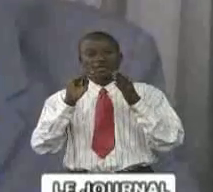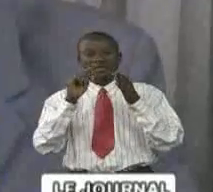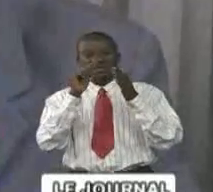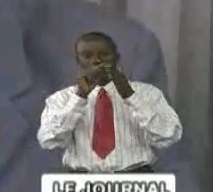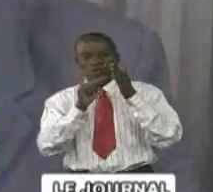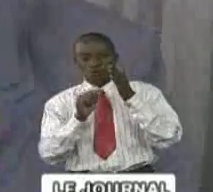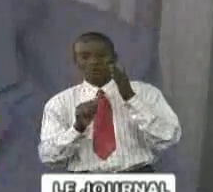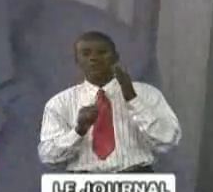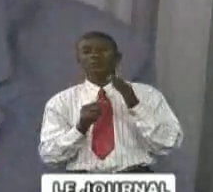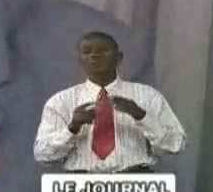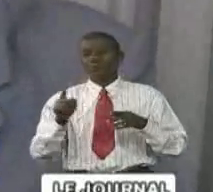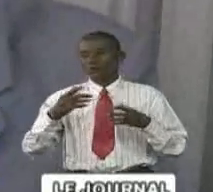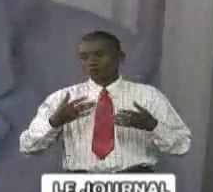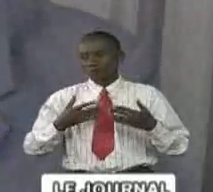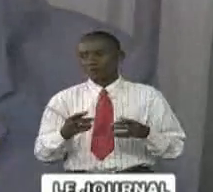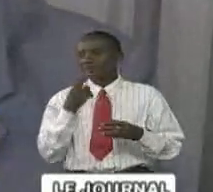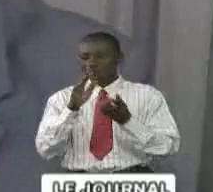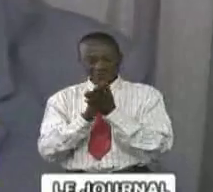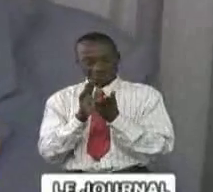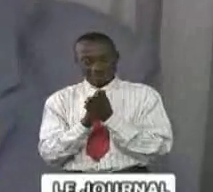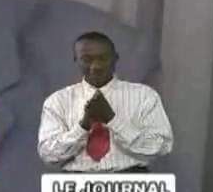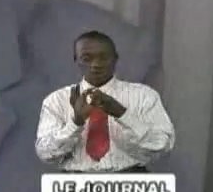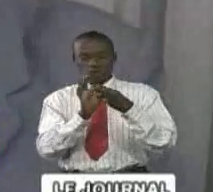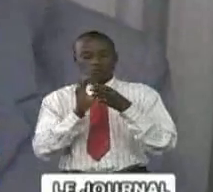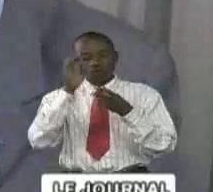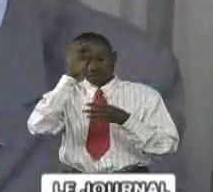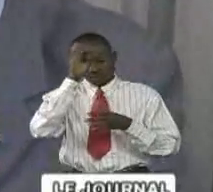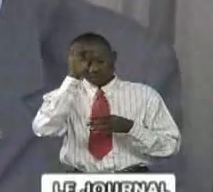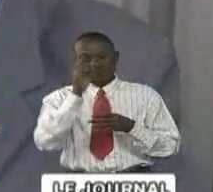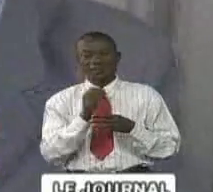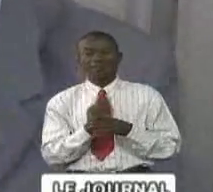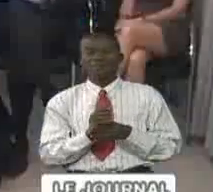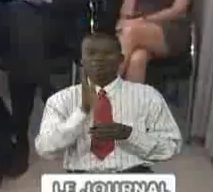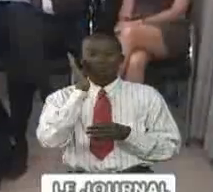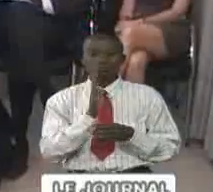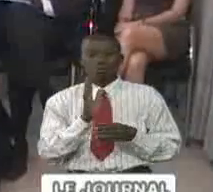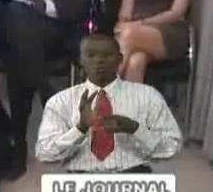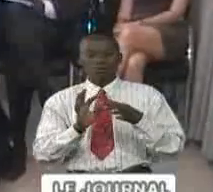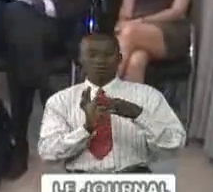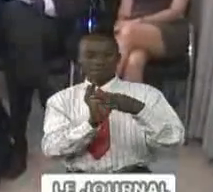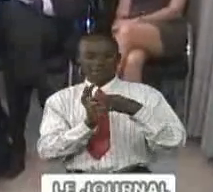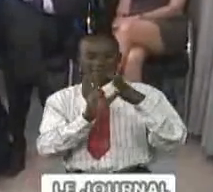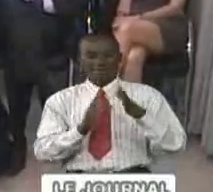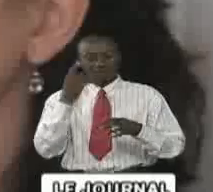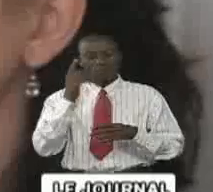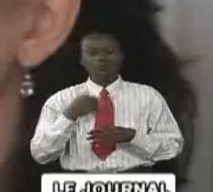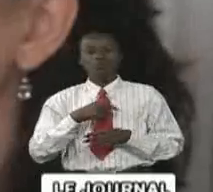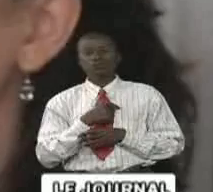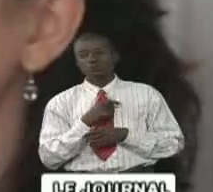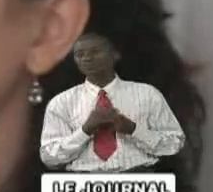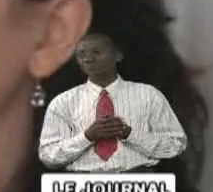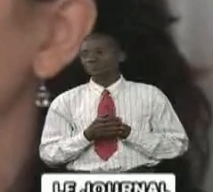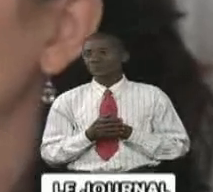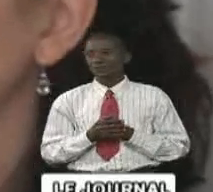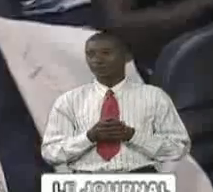partenaire de l'Union européenne. J'ai confiance dans le processus. Vous avez dit que ça, c'est une première étape. La prochaine étape, c'est l'étape orale. Je ne